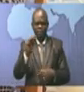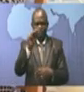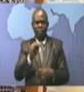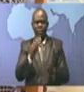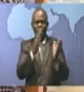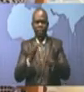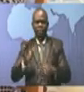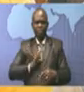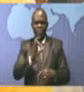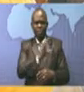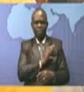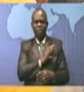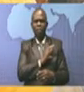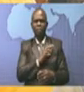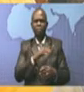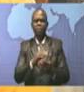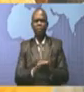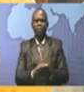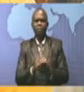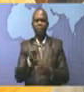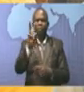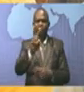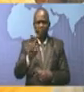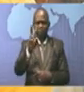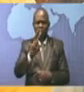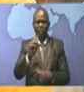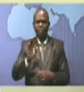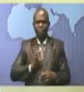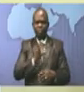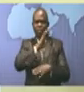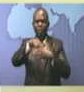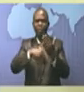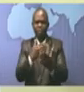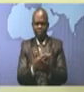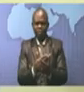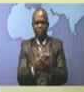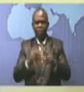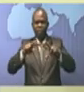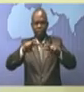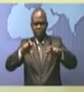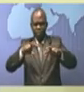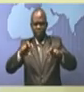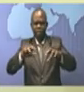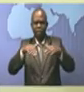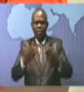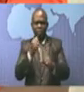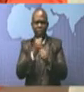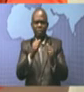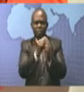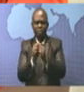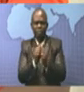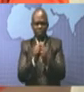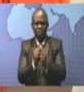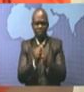représenteront. À partir de vendredi, tous ces comités analyseront les cas des coopératives pour voir quelles sont